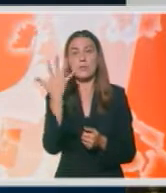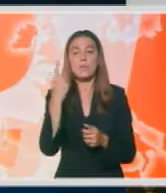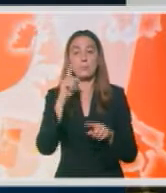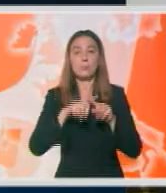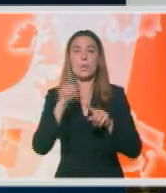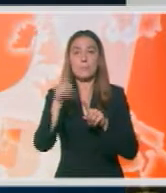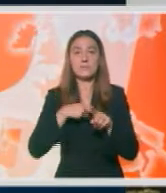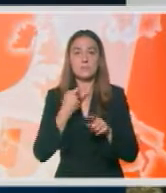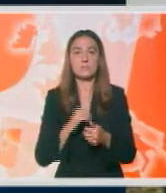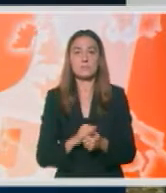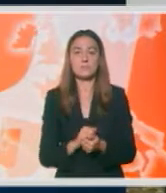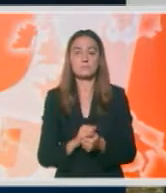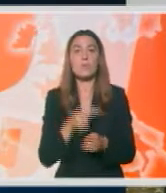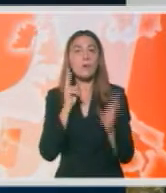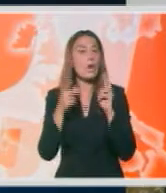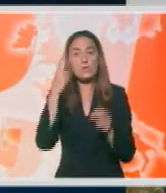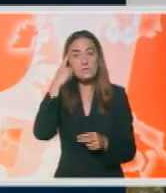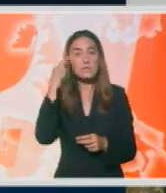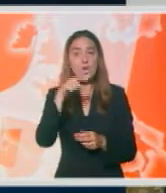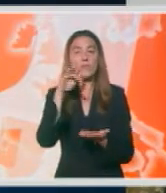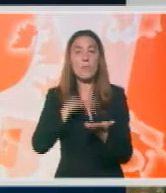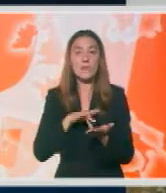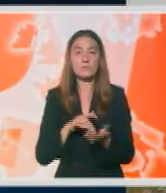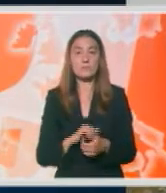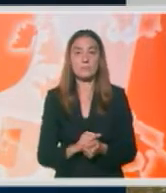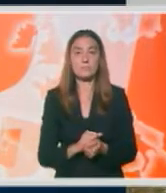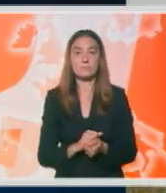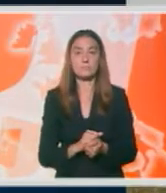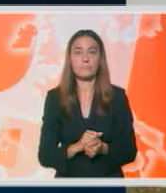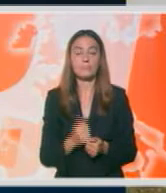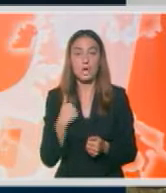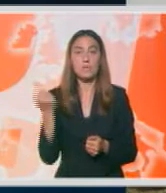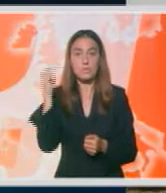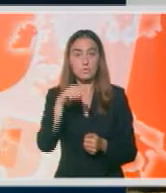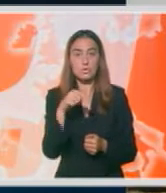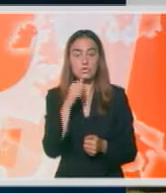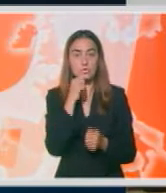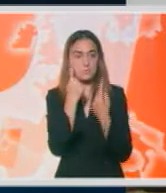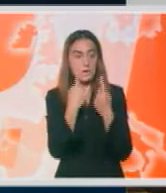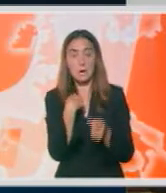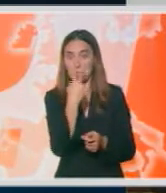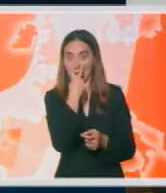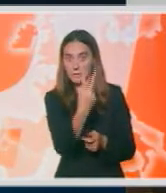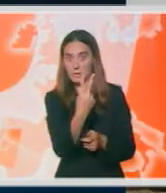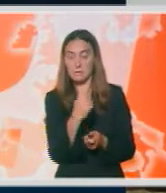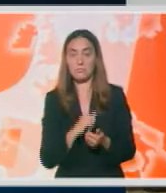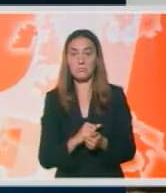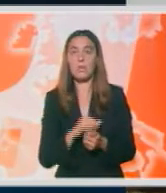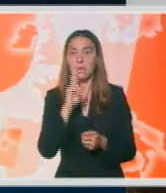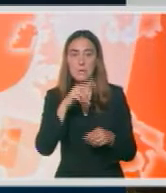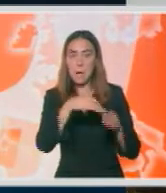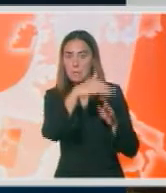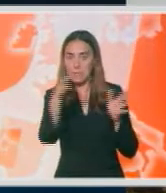mesecu. A kako ste saznali za ovo mesto? Pa došao sam tu, stanem u Bečmenu, vidim da ima